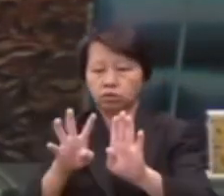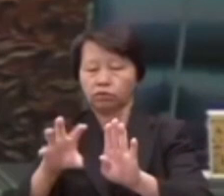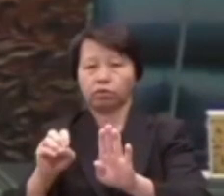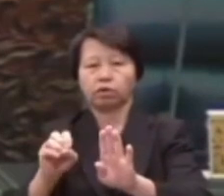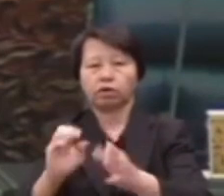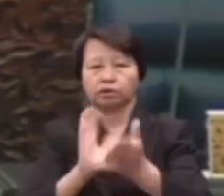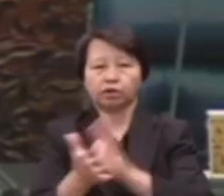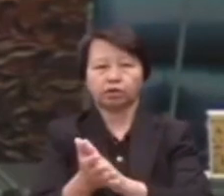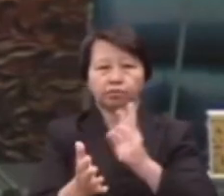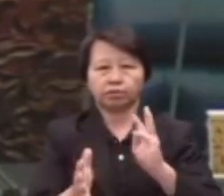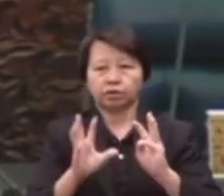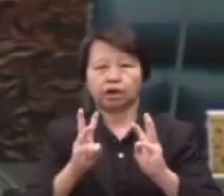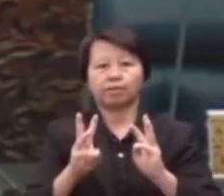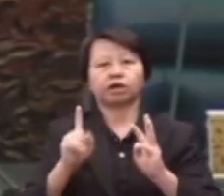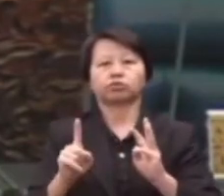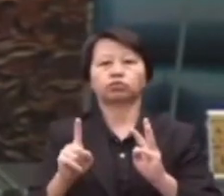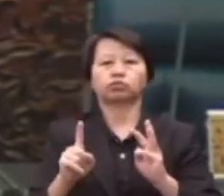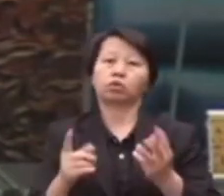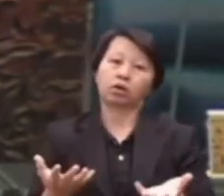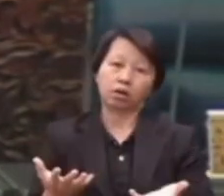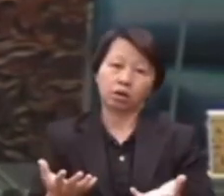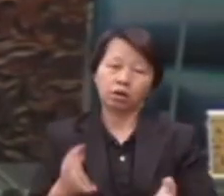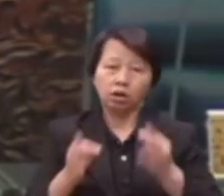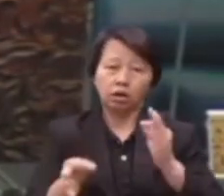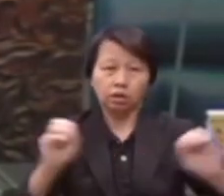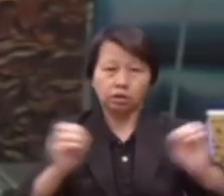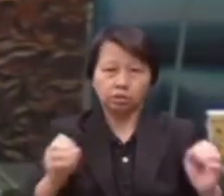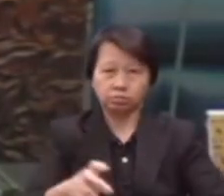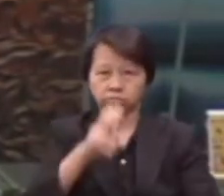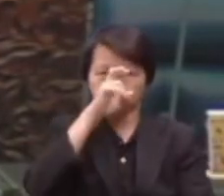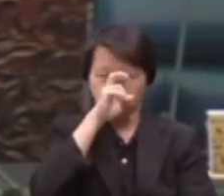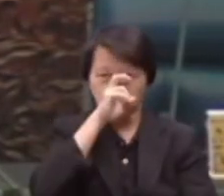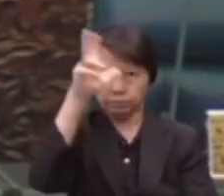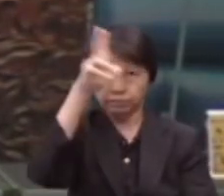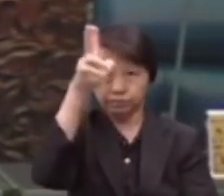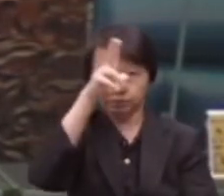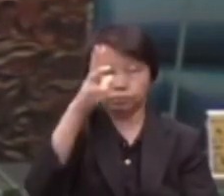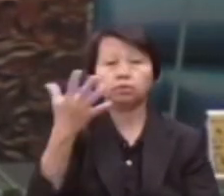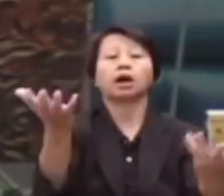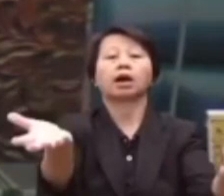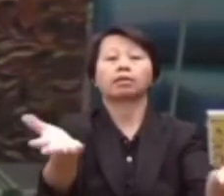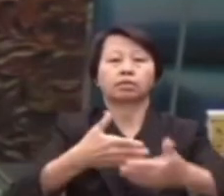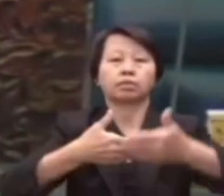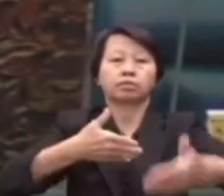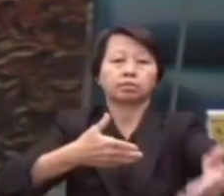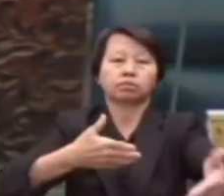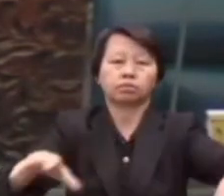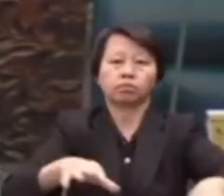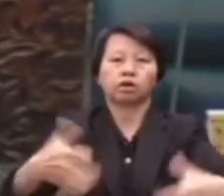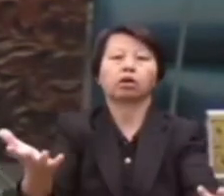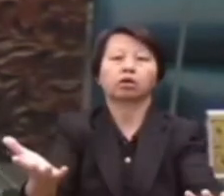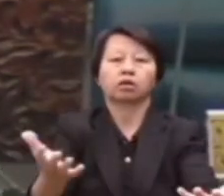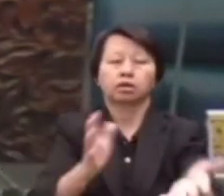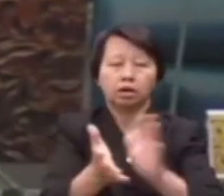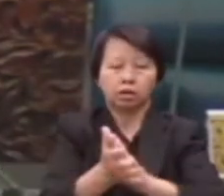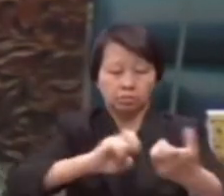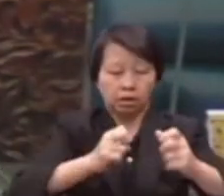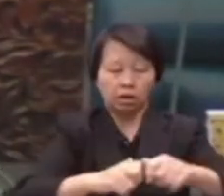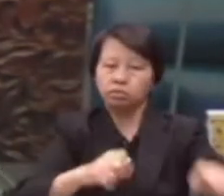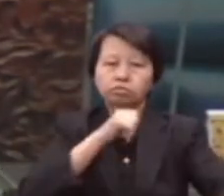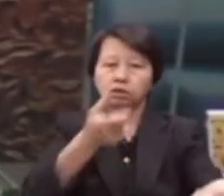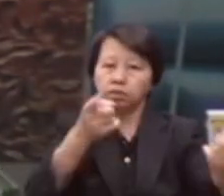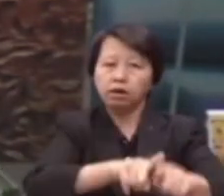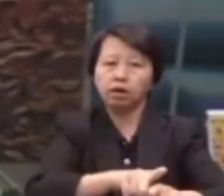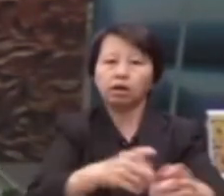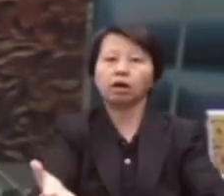jadi B61 dah. Jadi kalau tidak ada ketegasan pihak kerajaan, apa langkah yang nak dibuat segera supaya masalah ini tidak akan